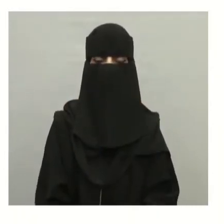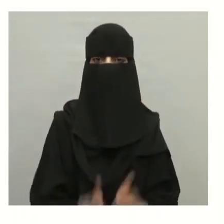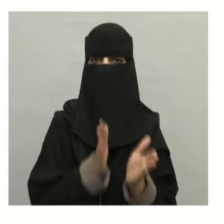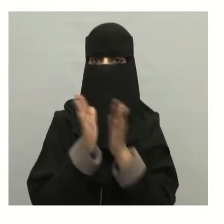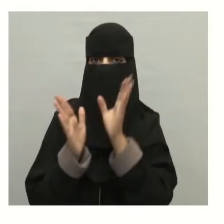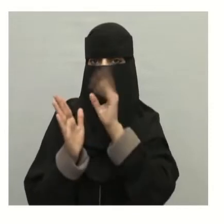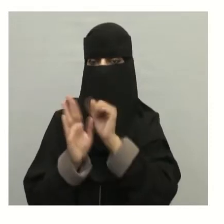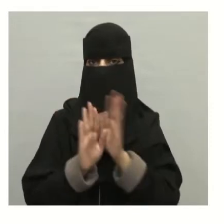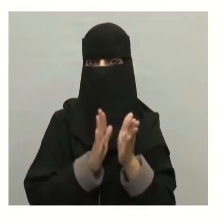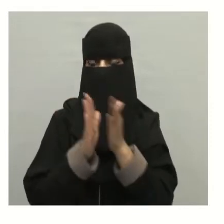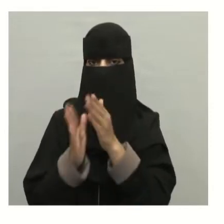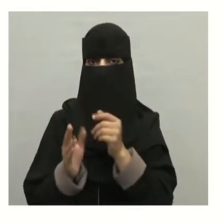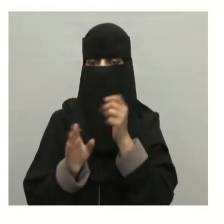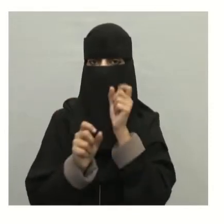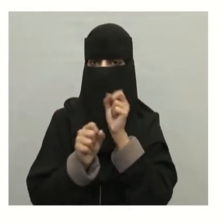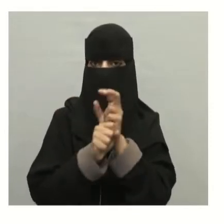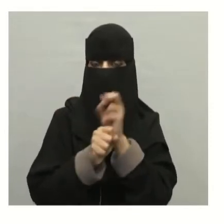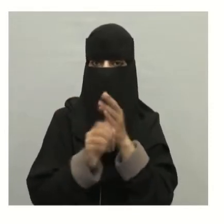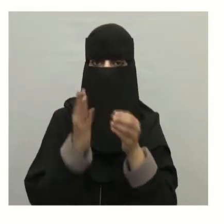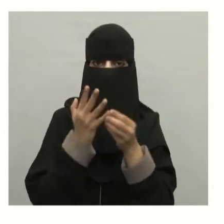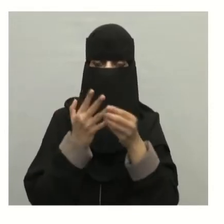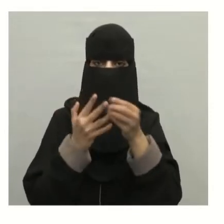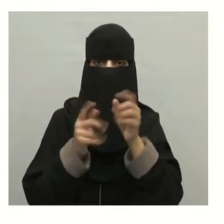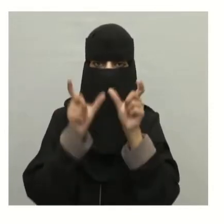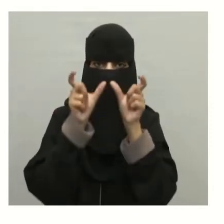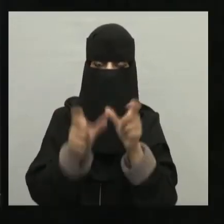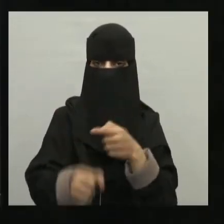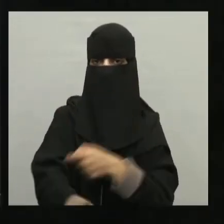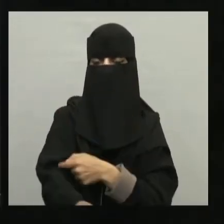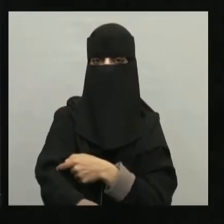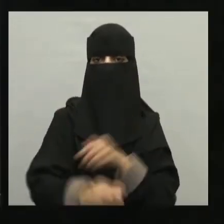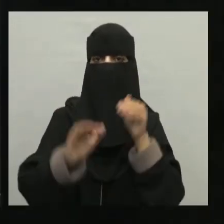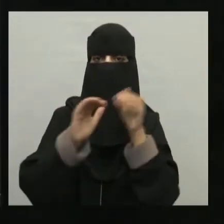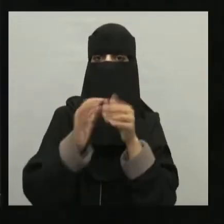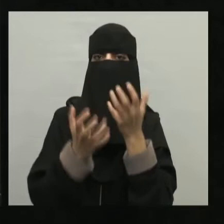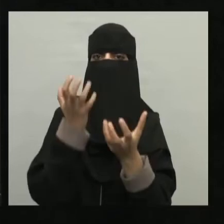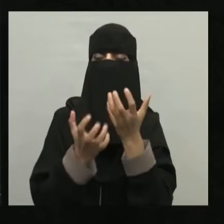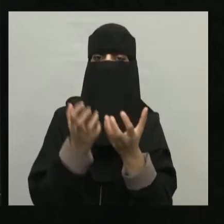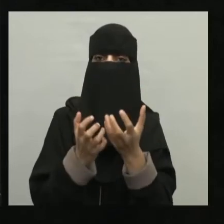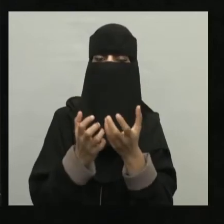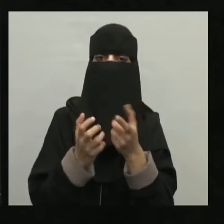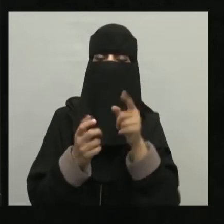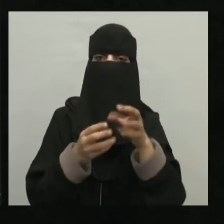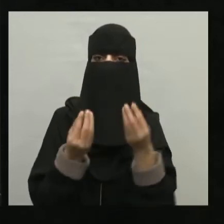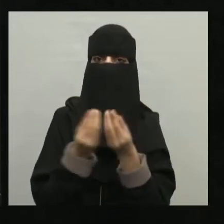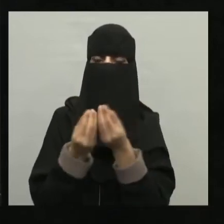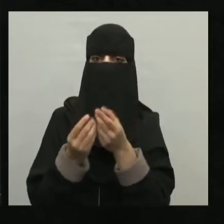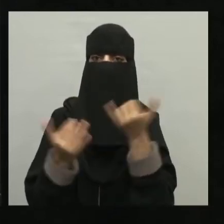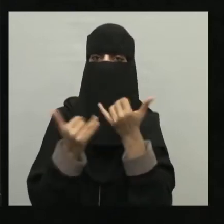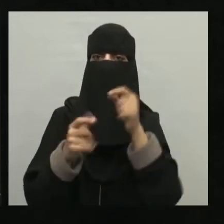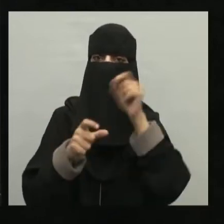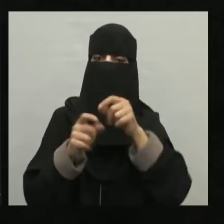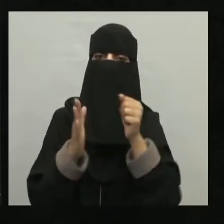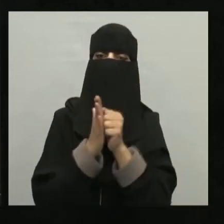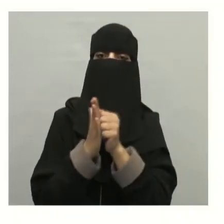انتهينا الآن من طريقة أو طرق الوقاية الصحية داخل المطبخ، وهي من المرافق الهامة في